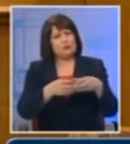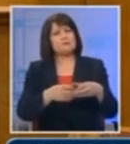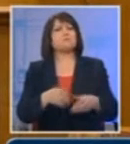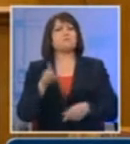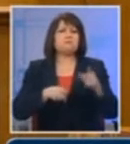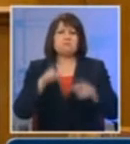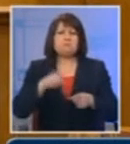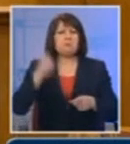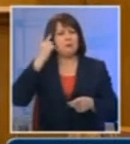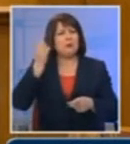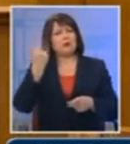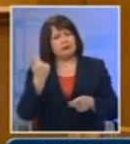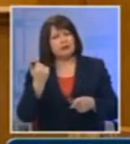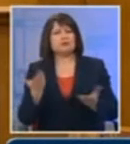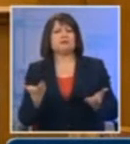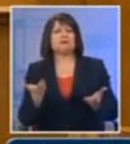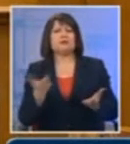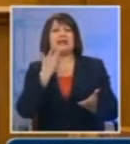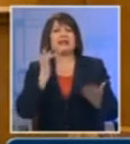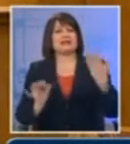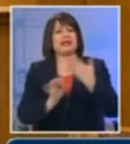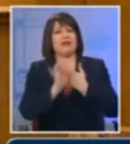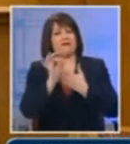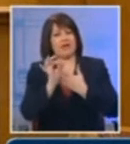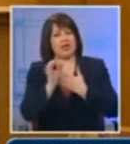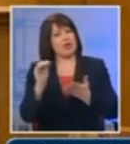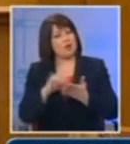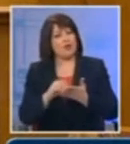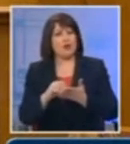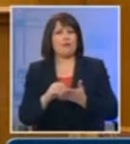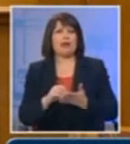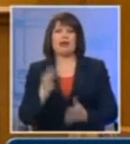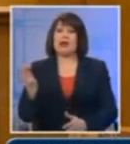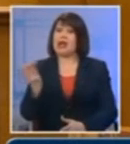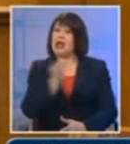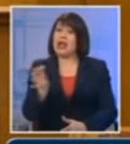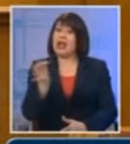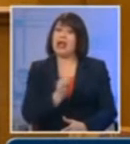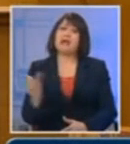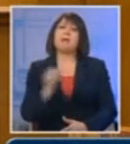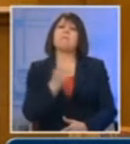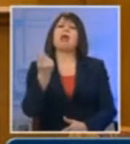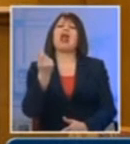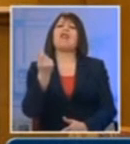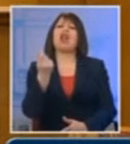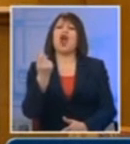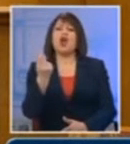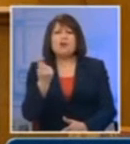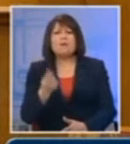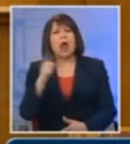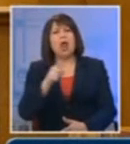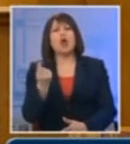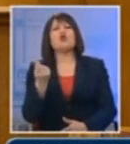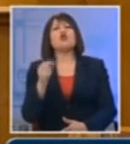και ανεγκέφαλοι, η Χρυσή Αυγή επίσης, μιλάνε για επιστροφή στη δραχμή, σε άλλο